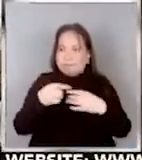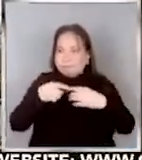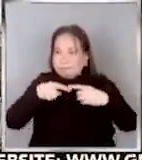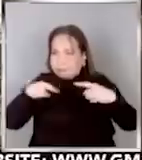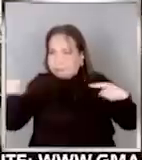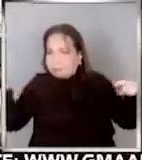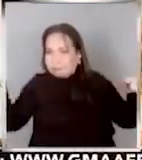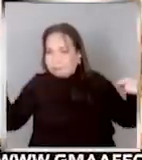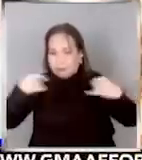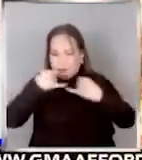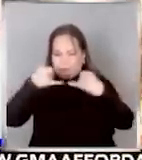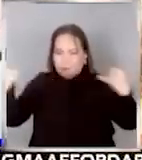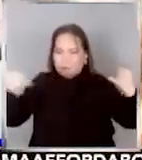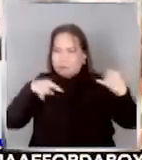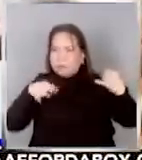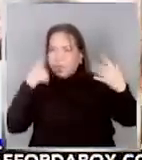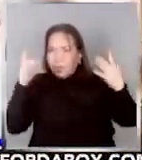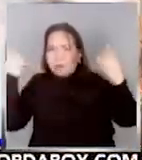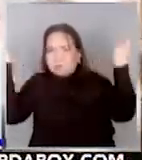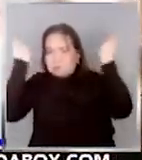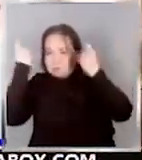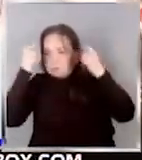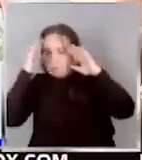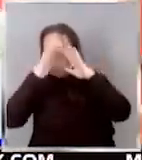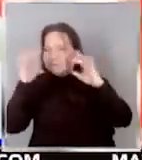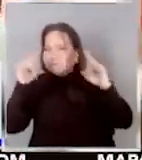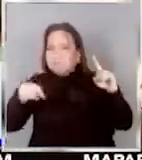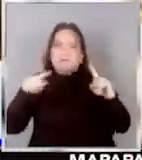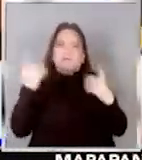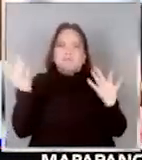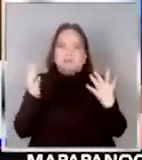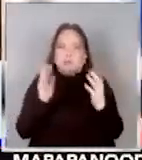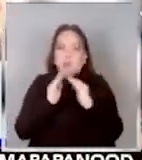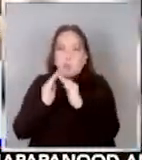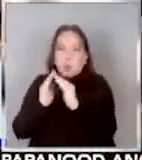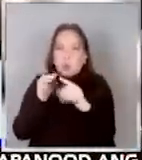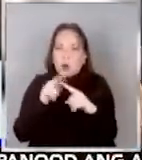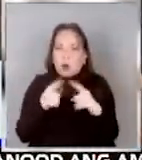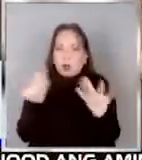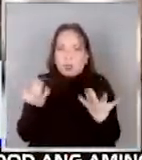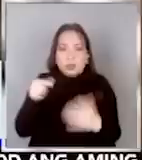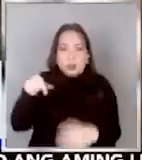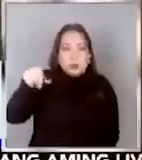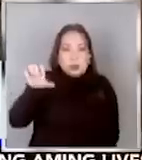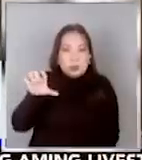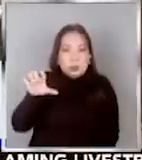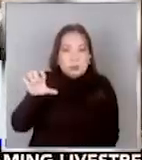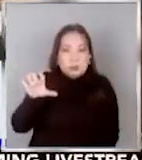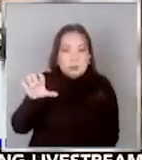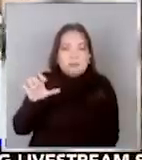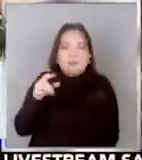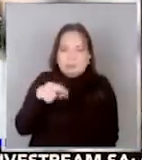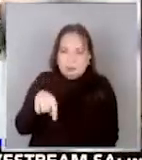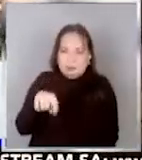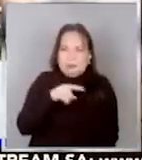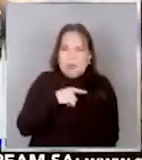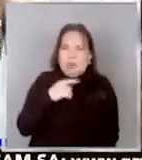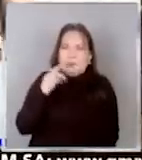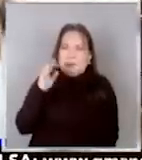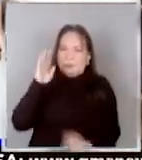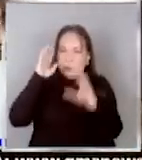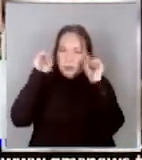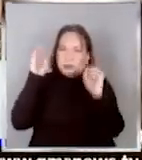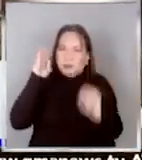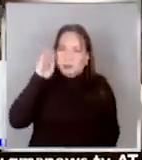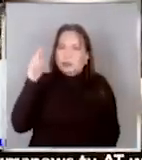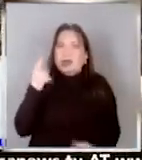sa Pilipino Program dito sa Batasan Redevelopment at Urban Renewal sa Quezon City, inanunsyo ng Pangulo na pinag-aaralan na